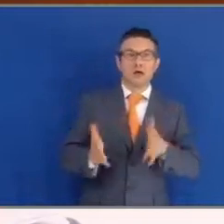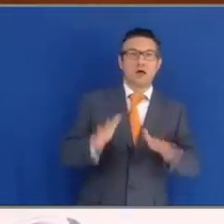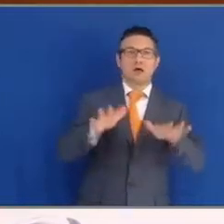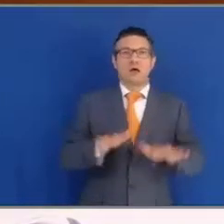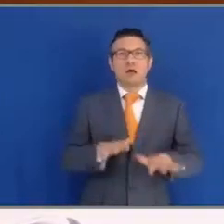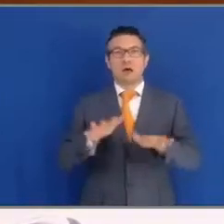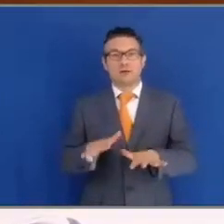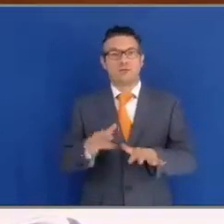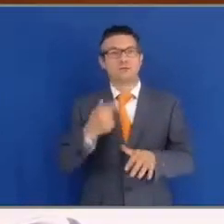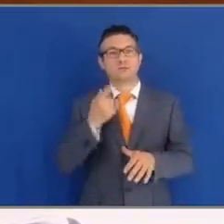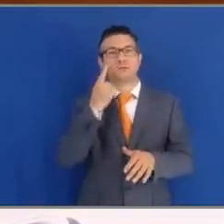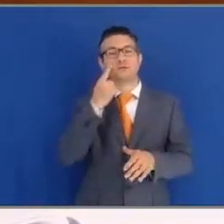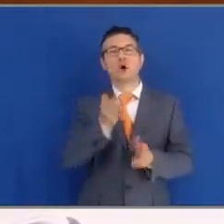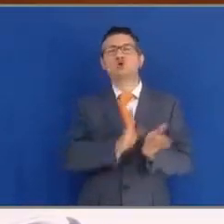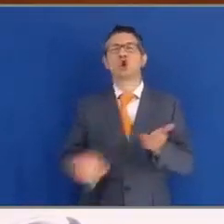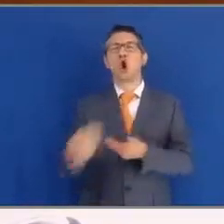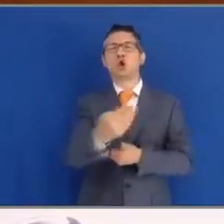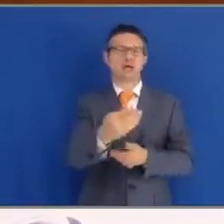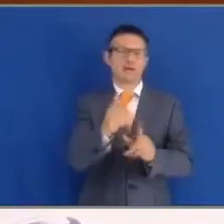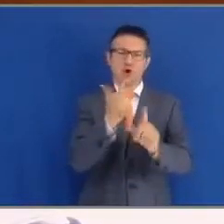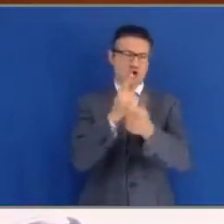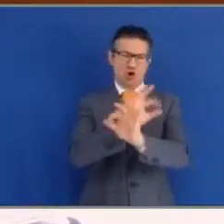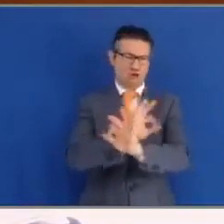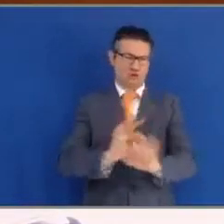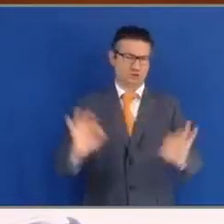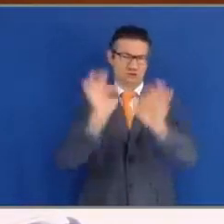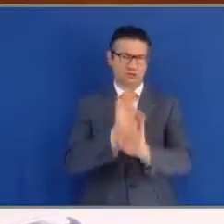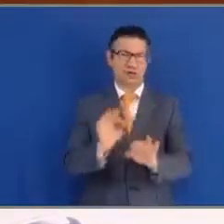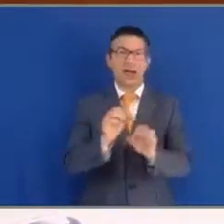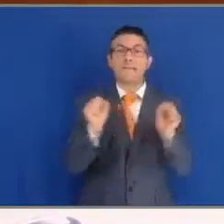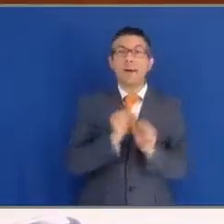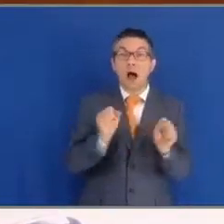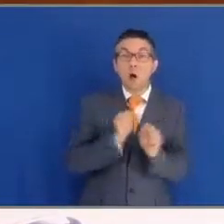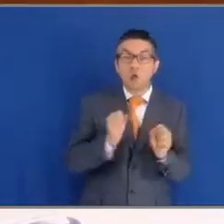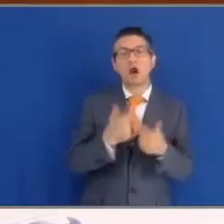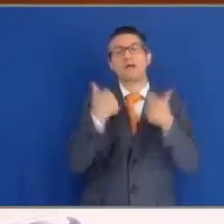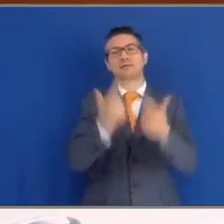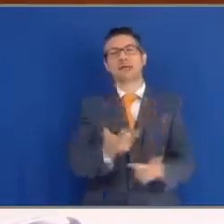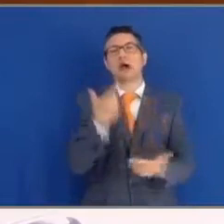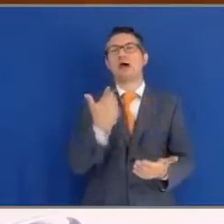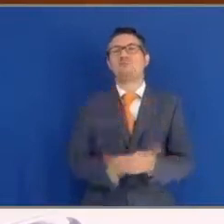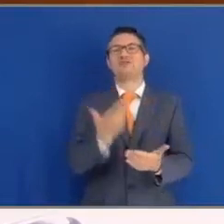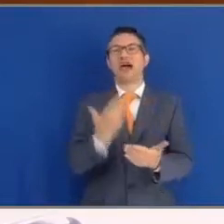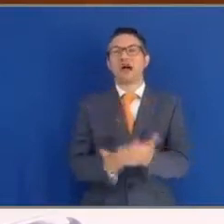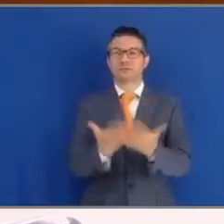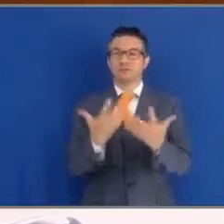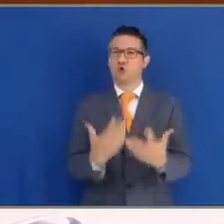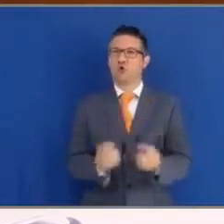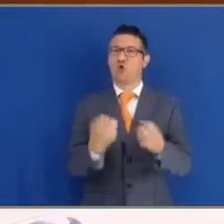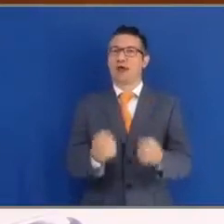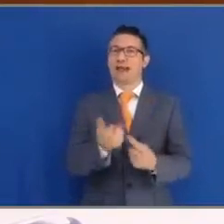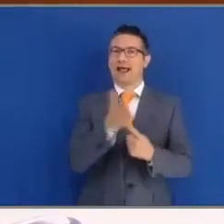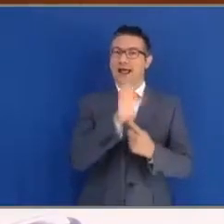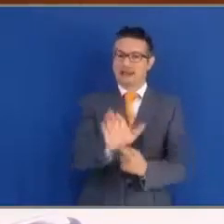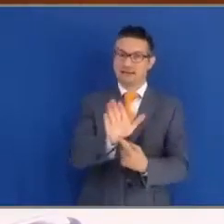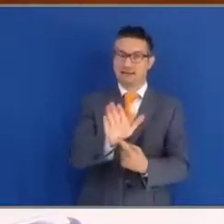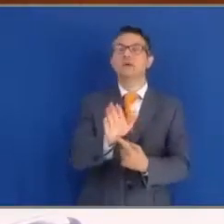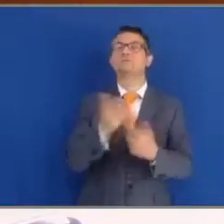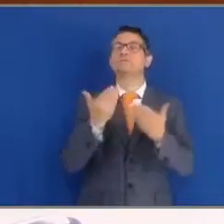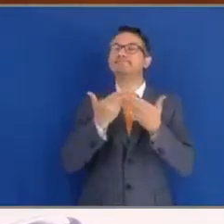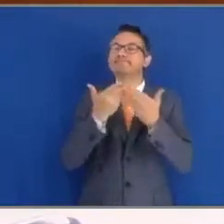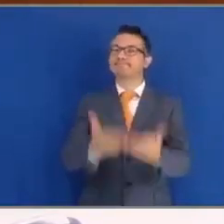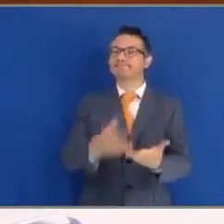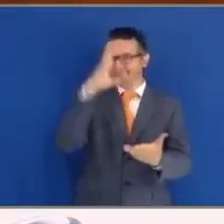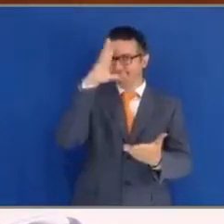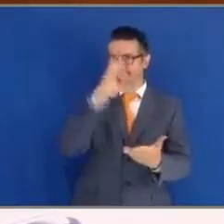bisogna rispondere a questa percezione di paura con fatti concreti che, ripeto, aiutino a ricostruire